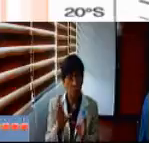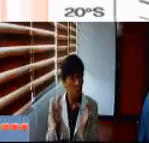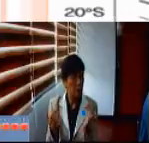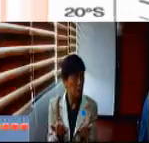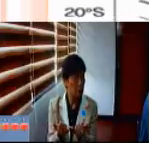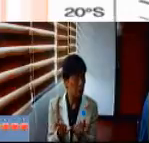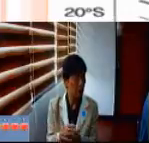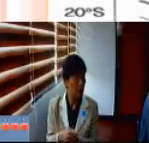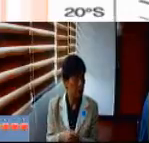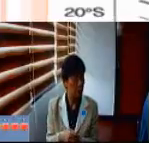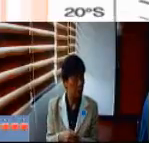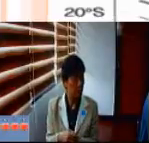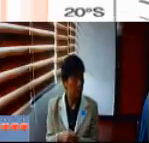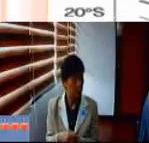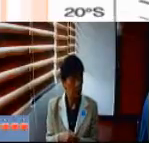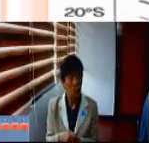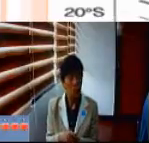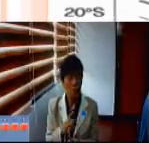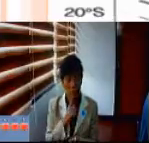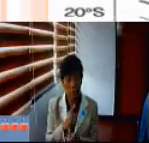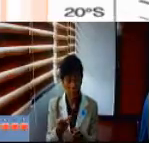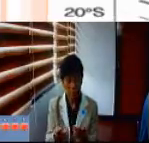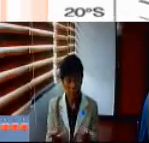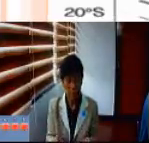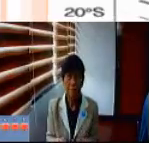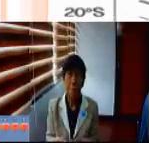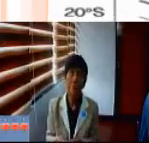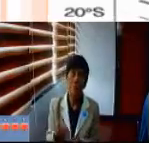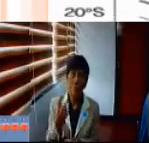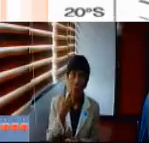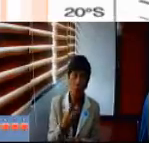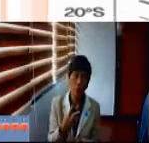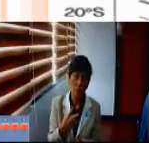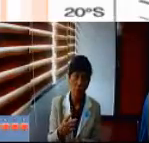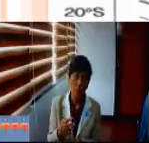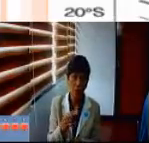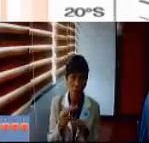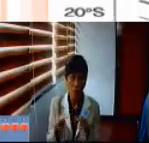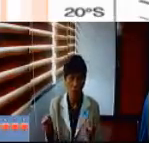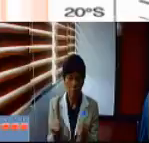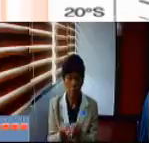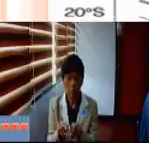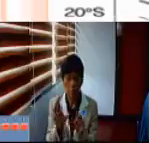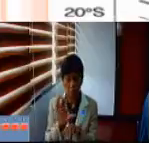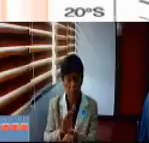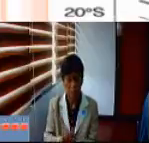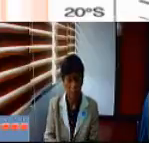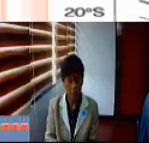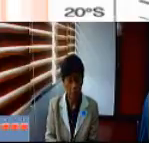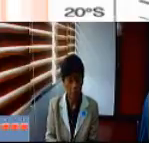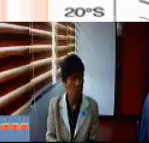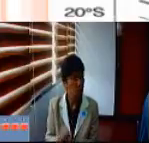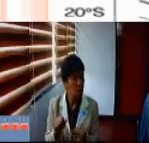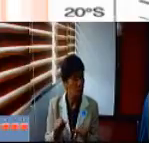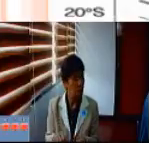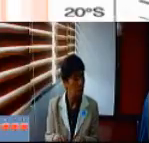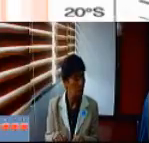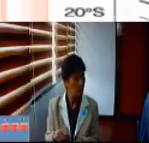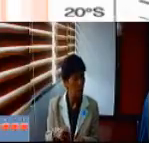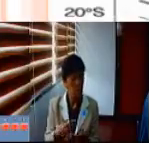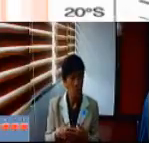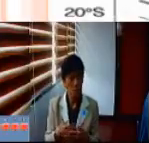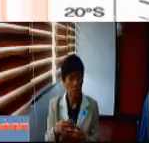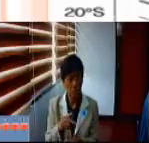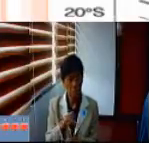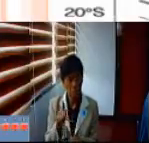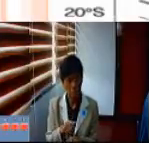actual location po yun. Kung mapapansin nyo, under normal conditions, nandito po sa may malapit-lapit na ng konti sa Pilipinas. But by